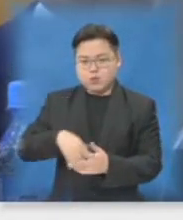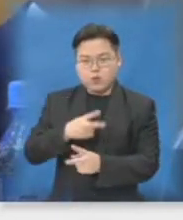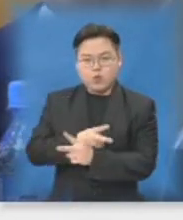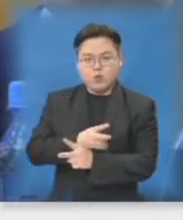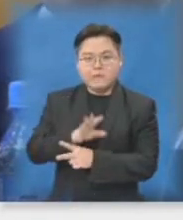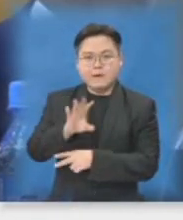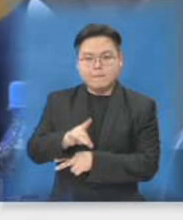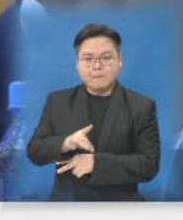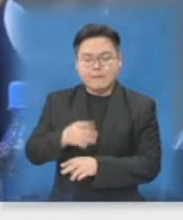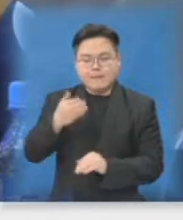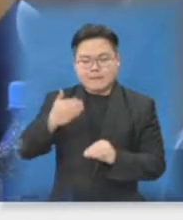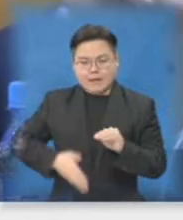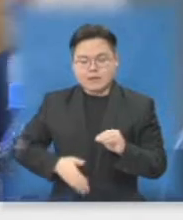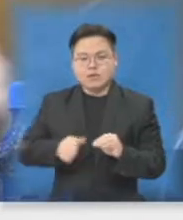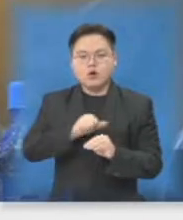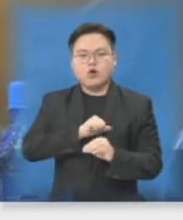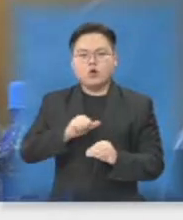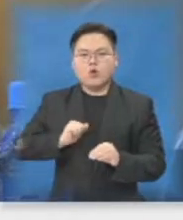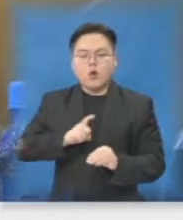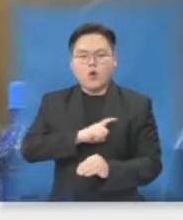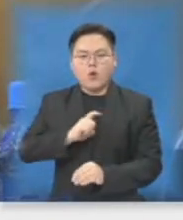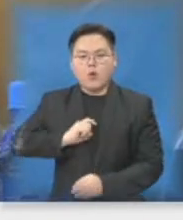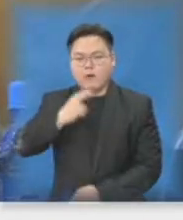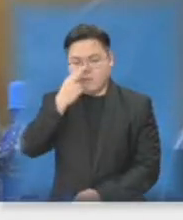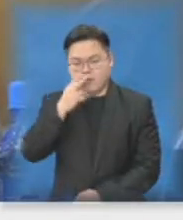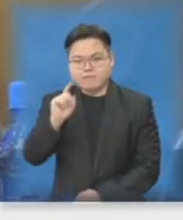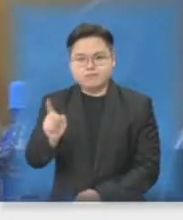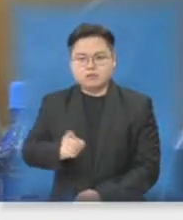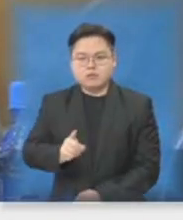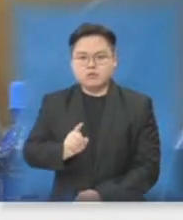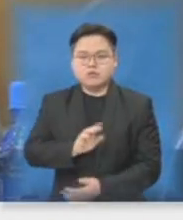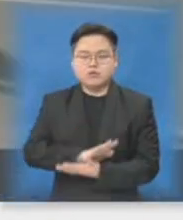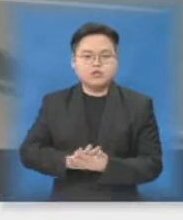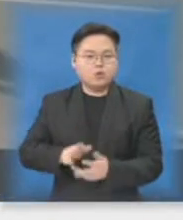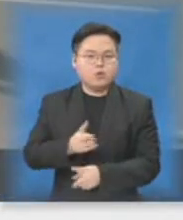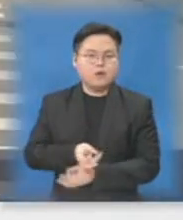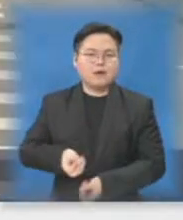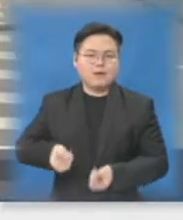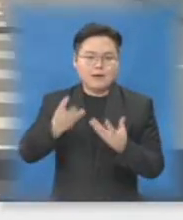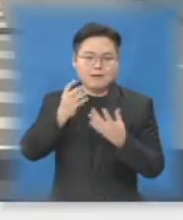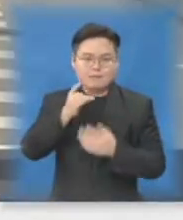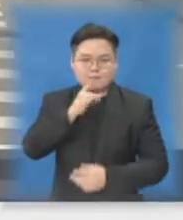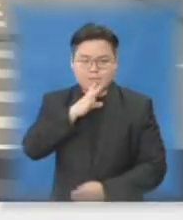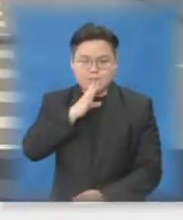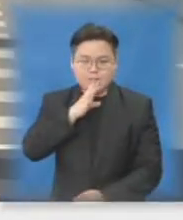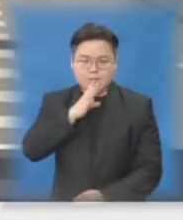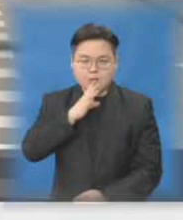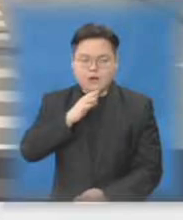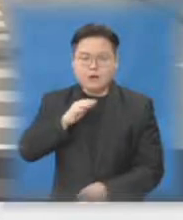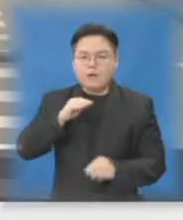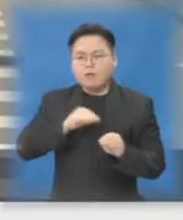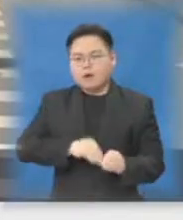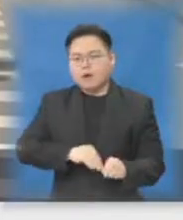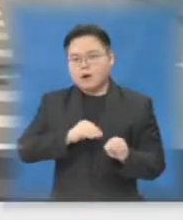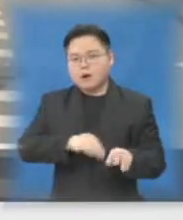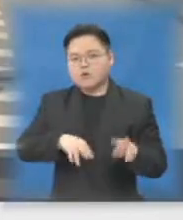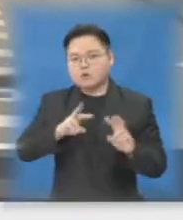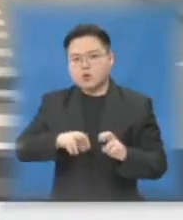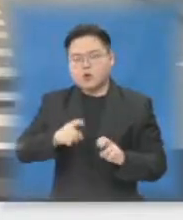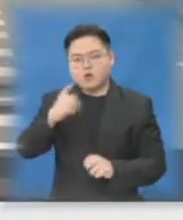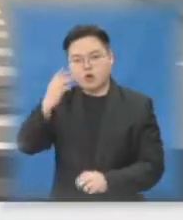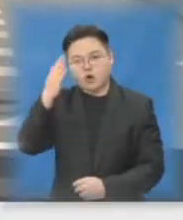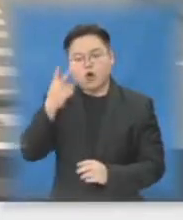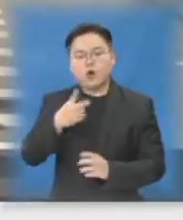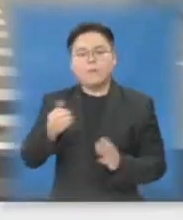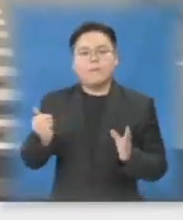эрхлэх тусгай зөвшөөрлийг нийслэл олгоно гэсэн ийм л өгүүлбэртэй явж байгаа. Төвжирлийн судалгаагаар хоног давхарцсан тоогоор 200